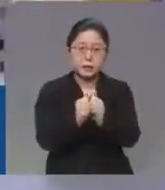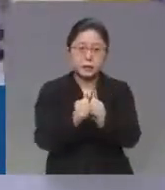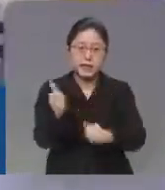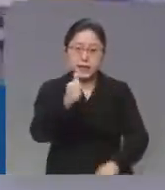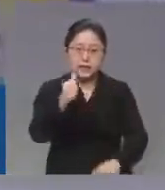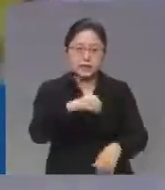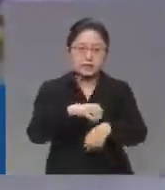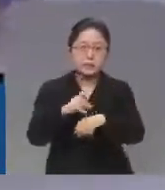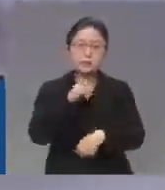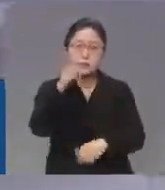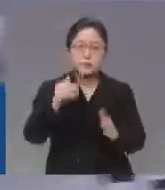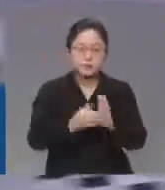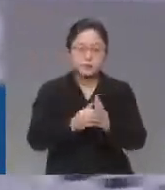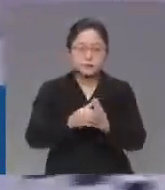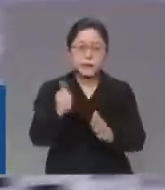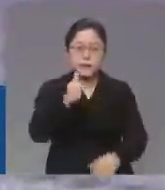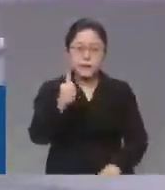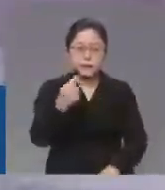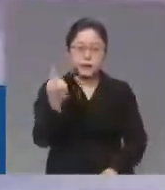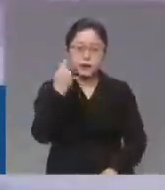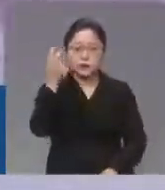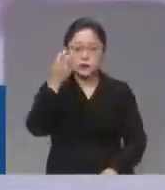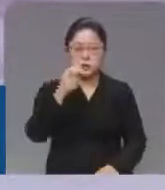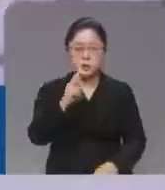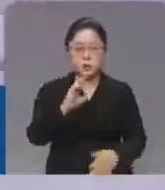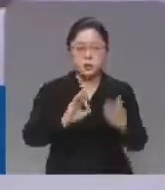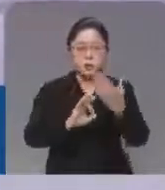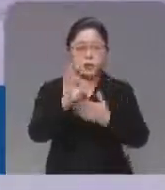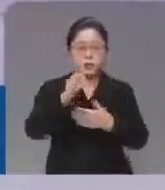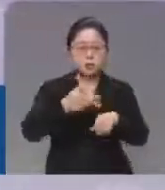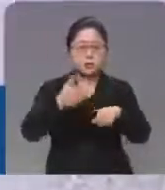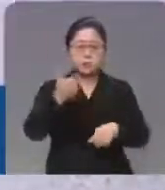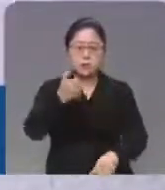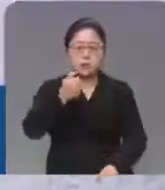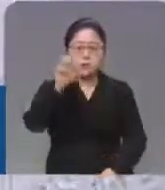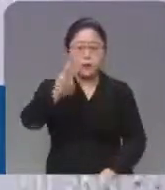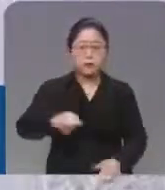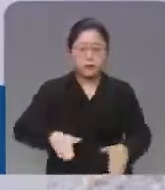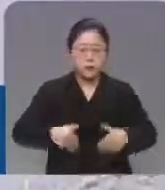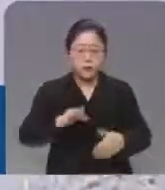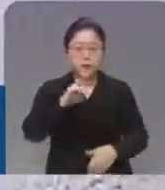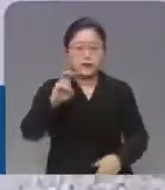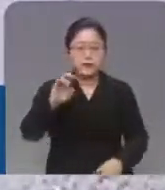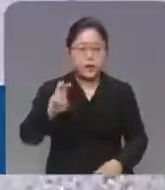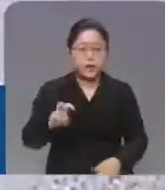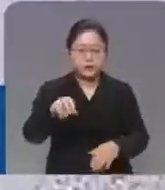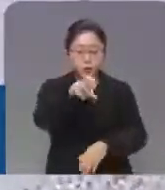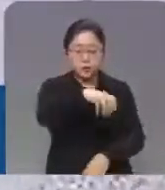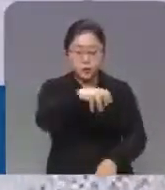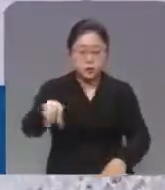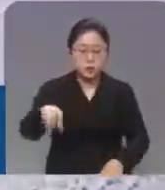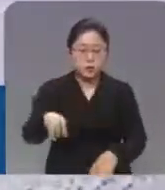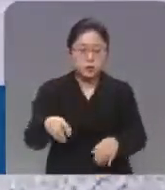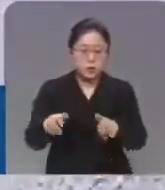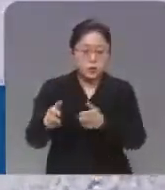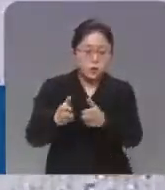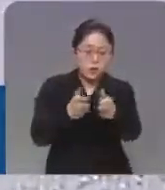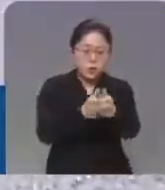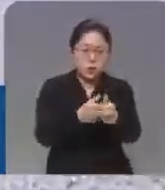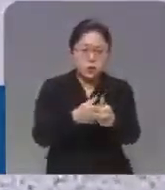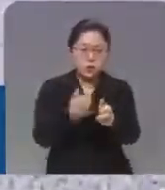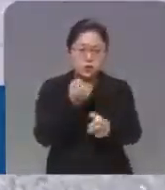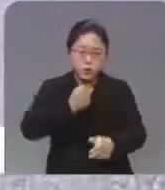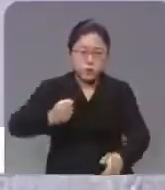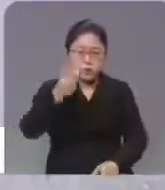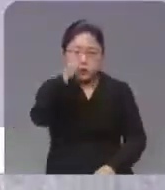A씨를 입건했습니다. A씨는 어제 오전 7시 50분쯤 광주시 남구 이맘동 한 교차로에서 끼어들기 위반